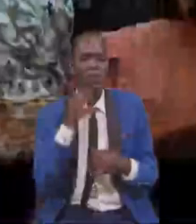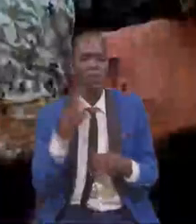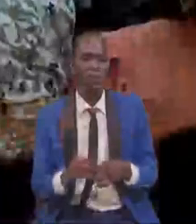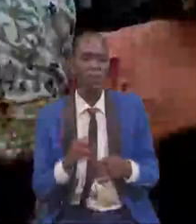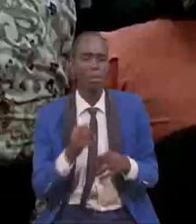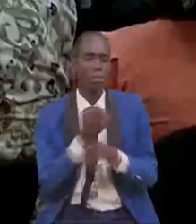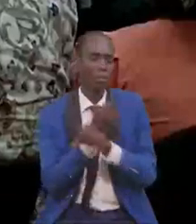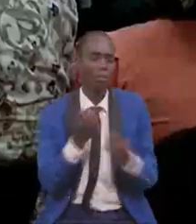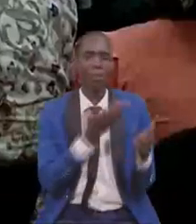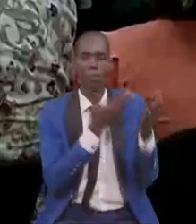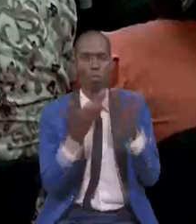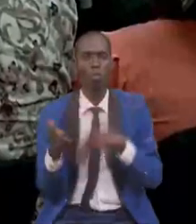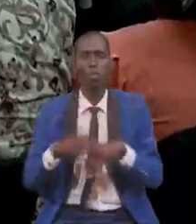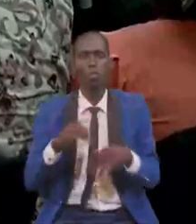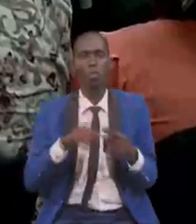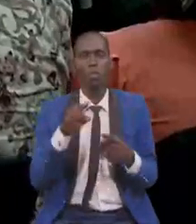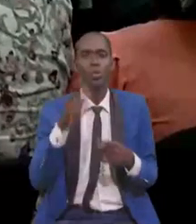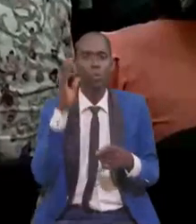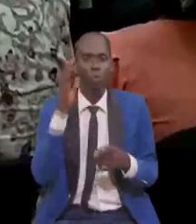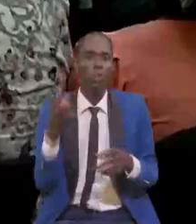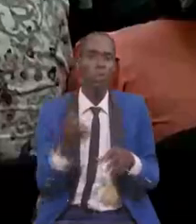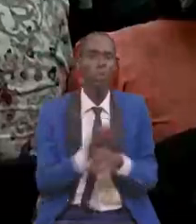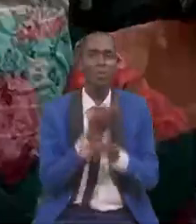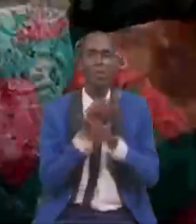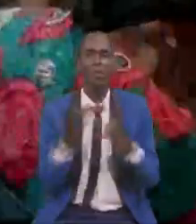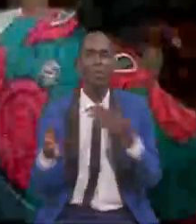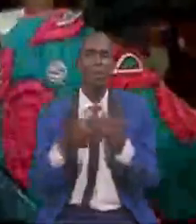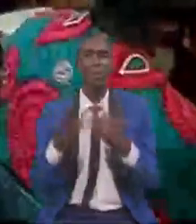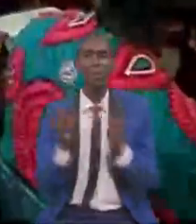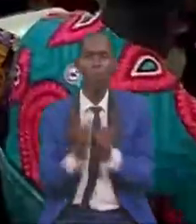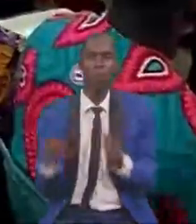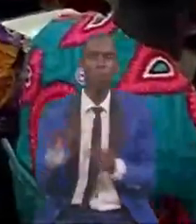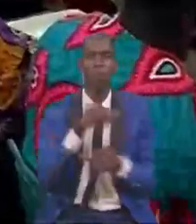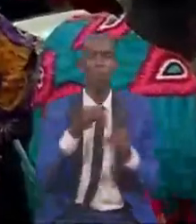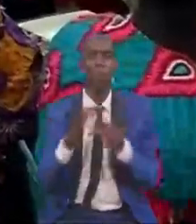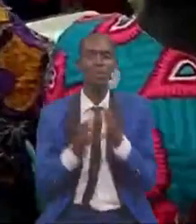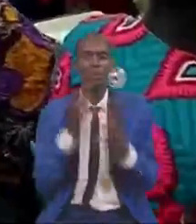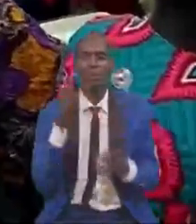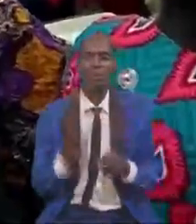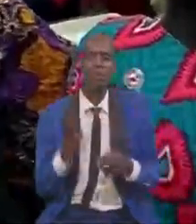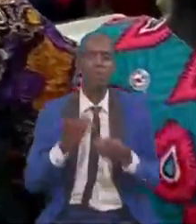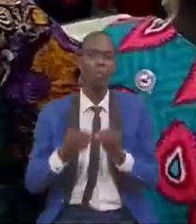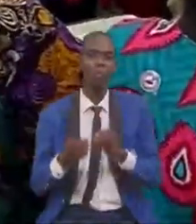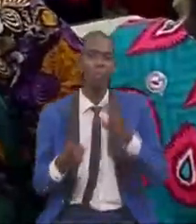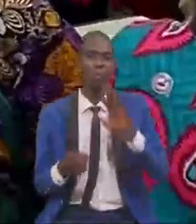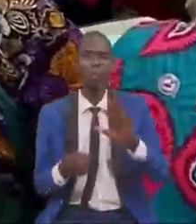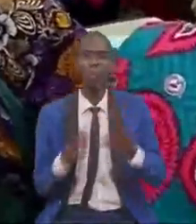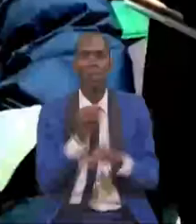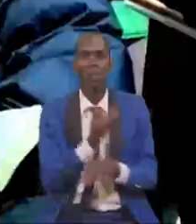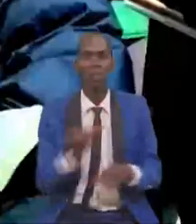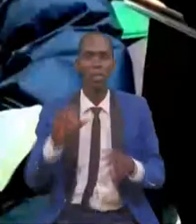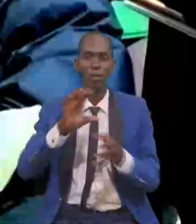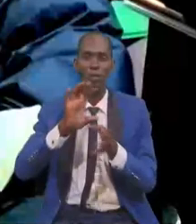salut. Vous allez rentrer chez vous avec le salut. Vous allez rentrer chez vous avec la liberté, avec la paix. Numéro